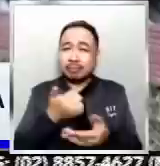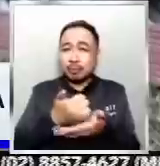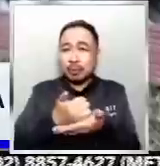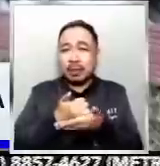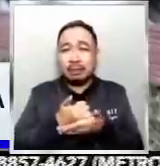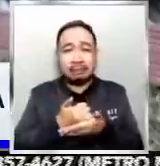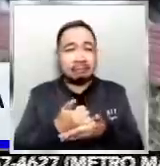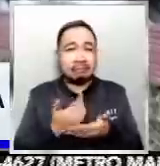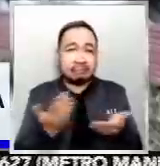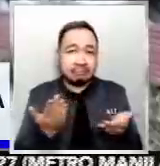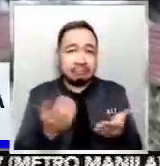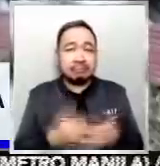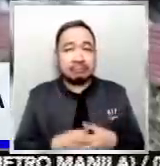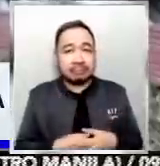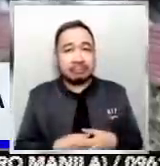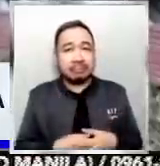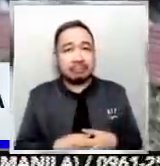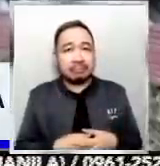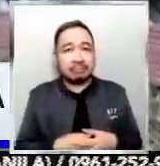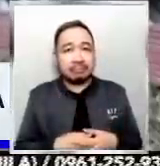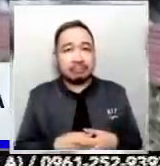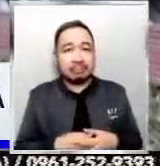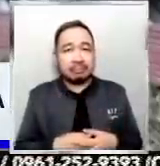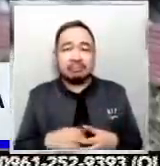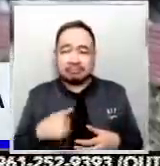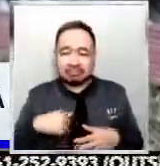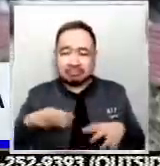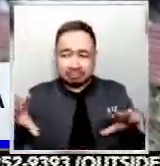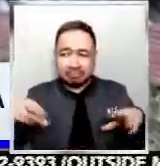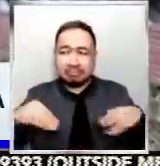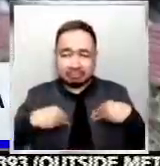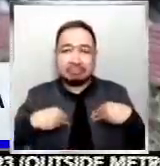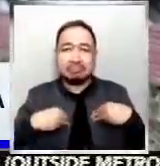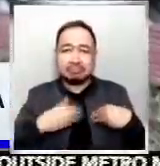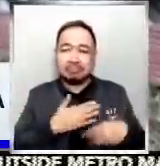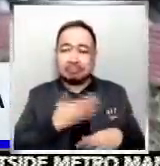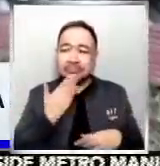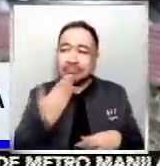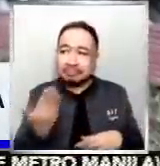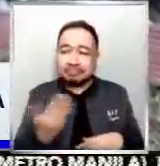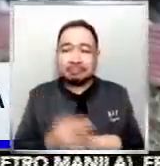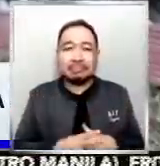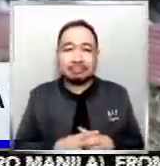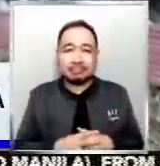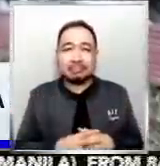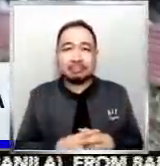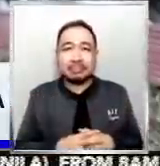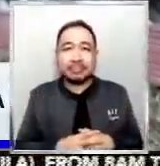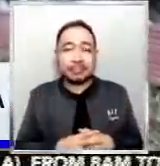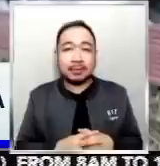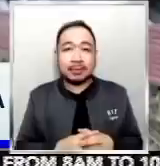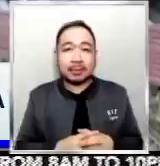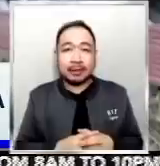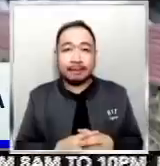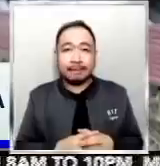kung puso ko po naman tatanggapin. huwag na lang din kayo.